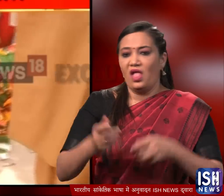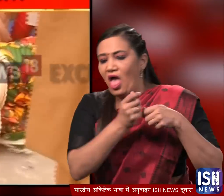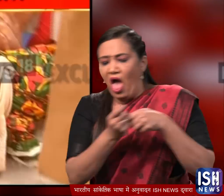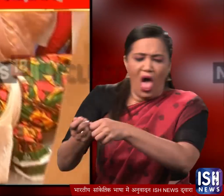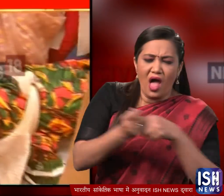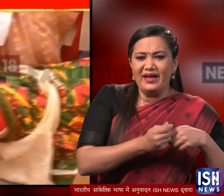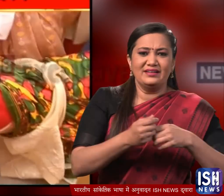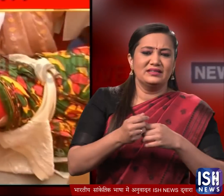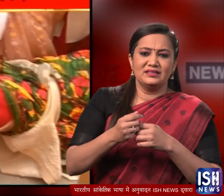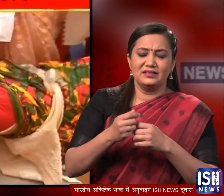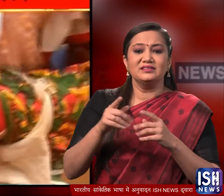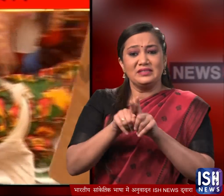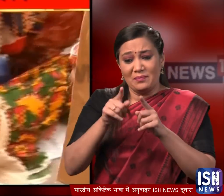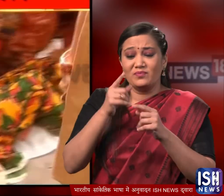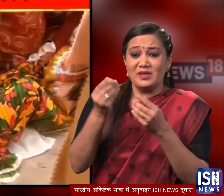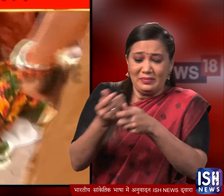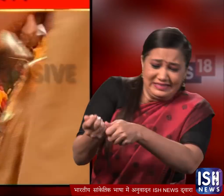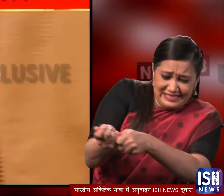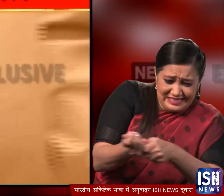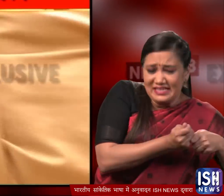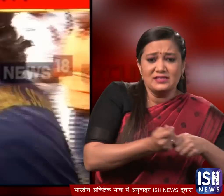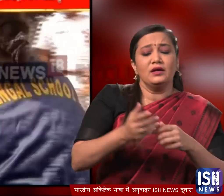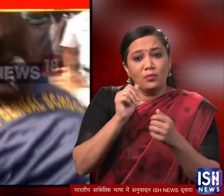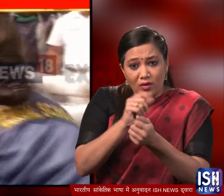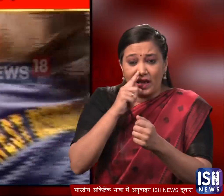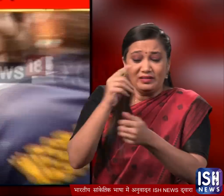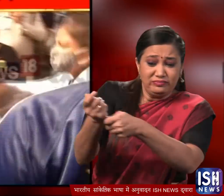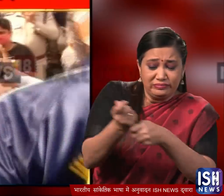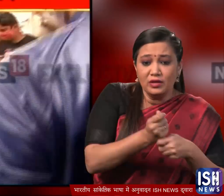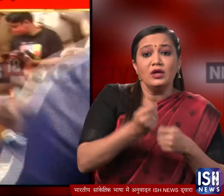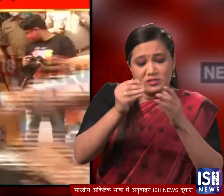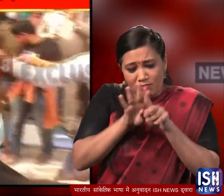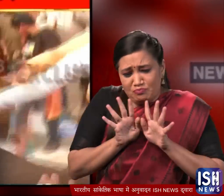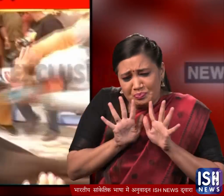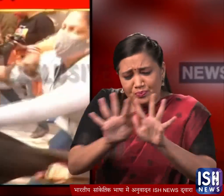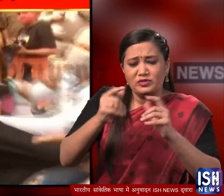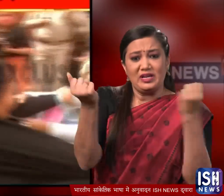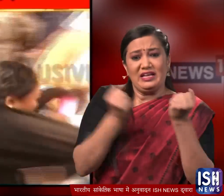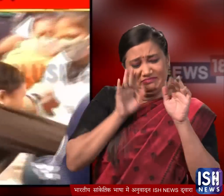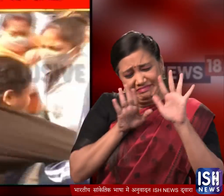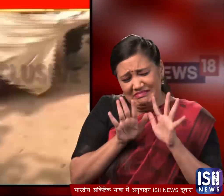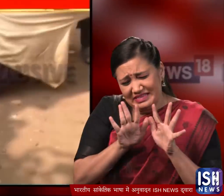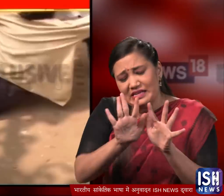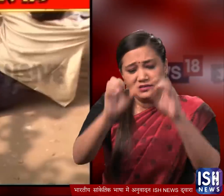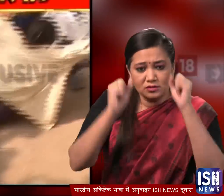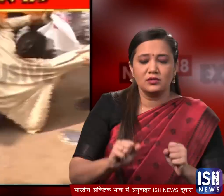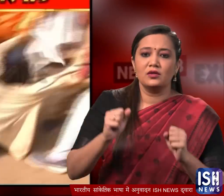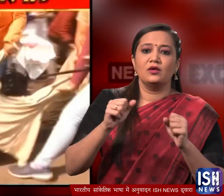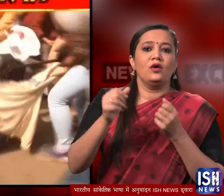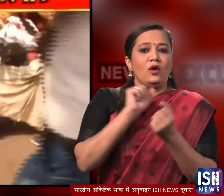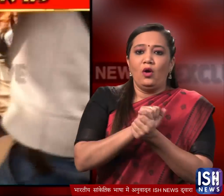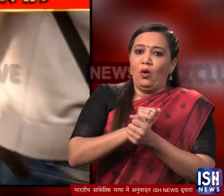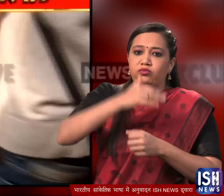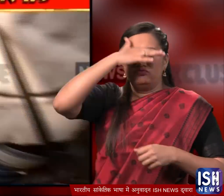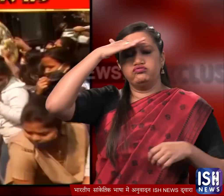इस खींचतान की वजह से पुलिस को कई महिलाओं को घसीटते हुए अपनी गाड़ी तक ले जाना पड़ा, जबकि कई को धक्का देकर गाड़ी में बिठाया गया। इस हंगामे को